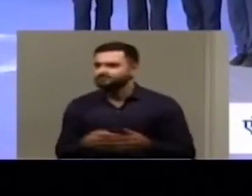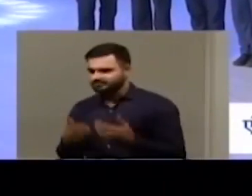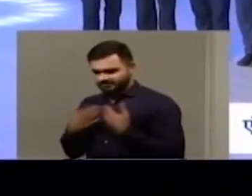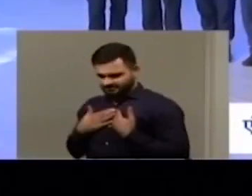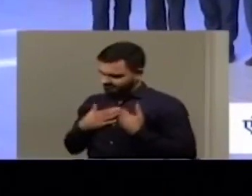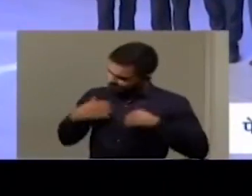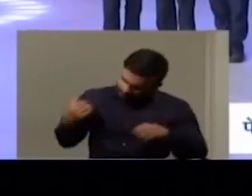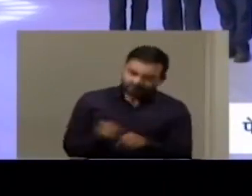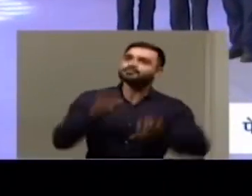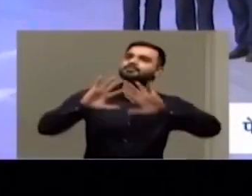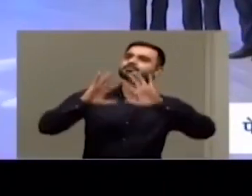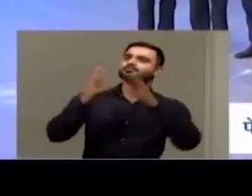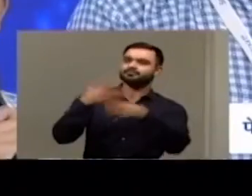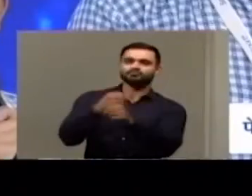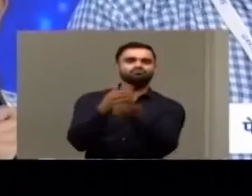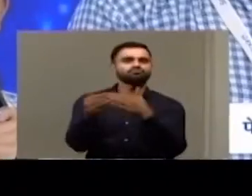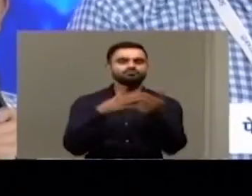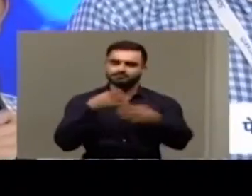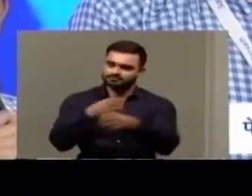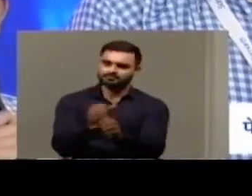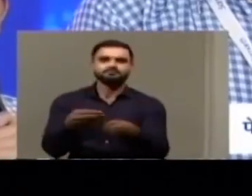सोचेगा हम वैसा मंजर कर देंगे।